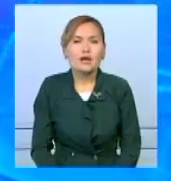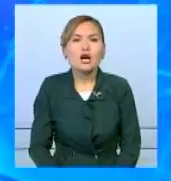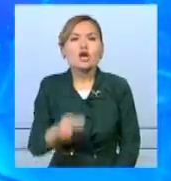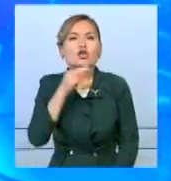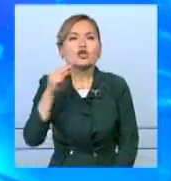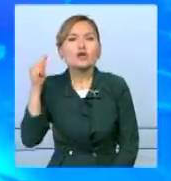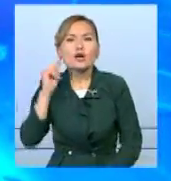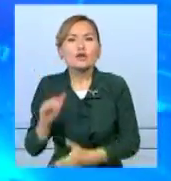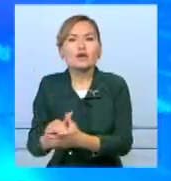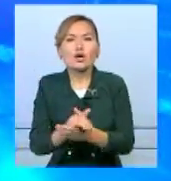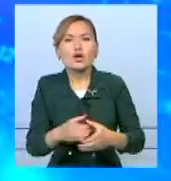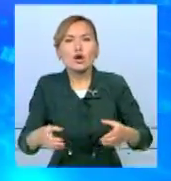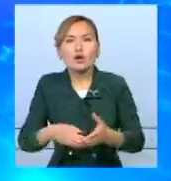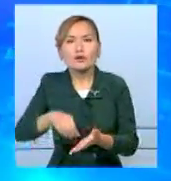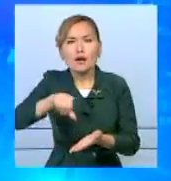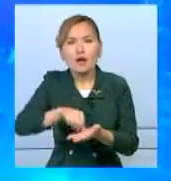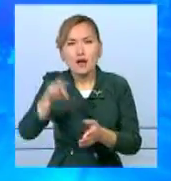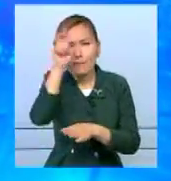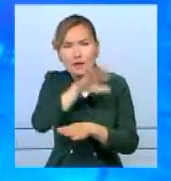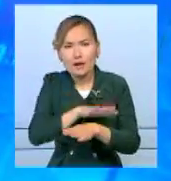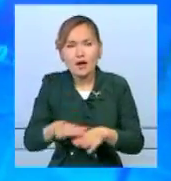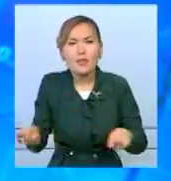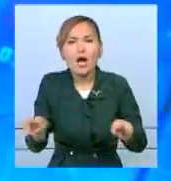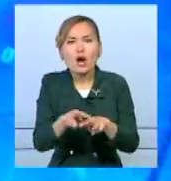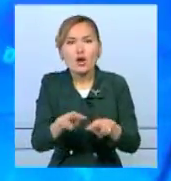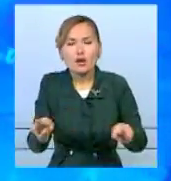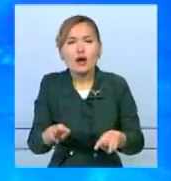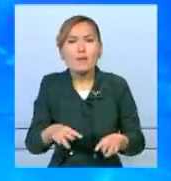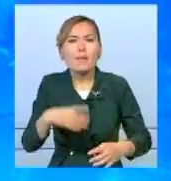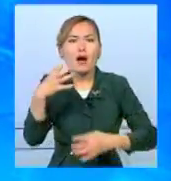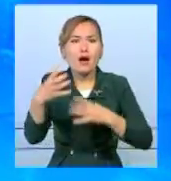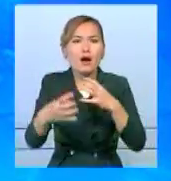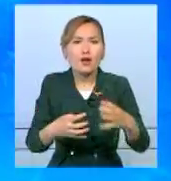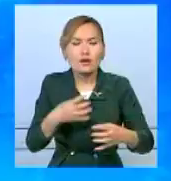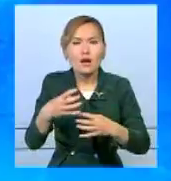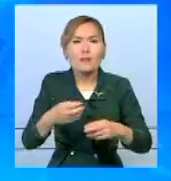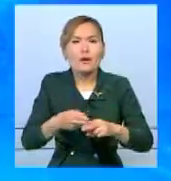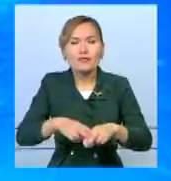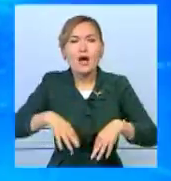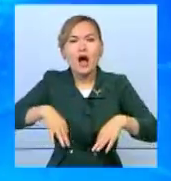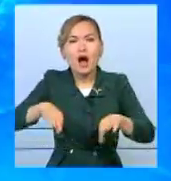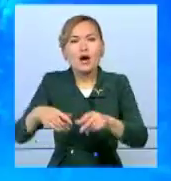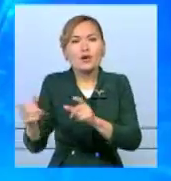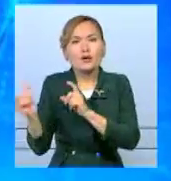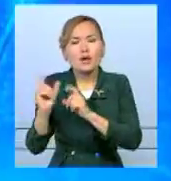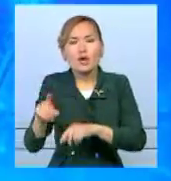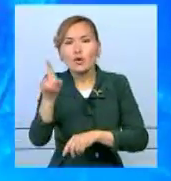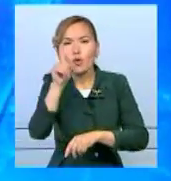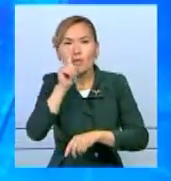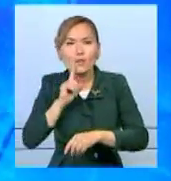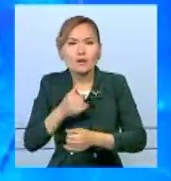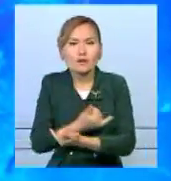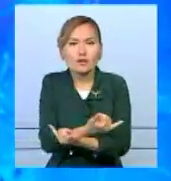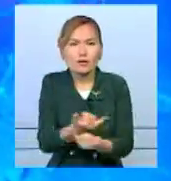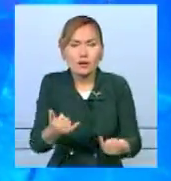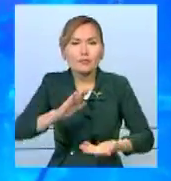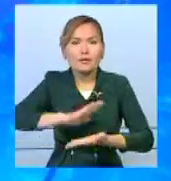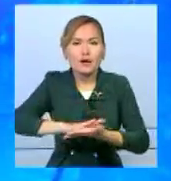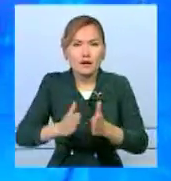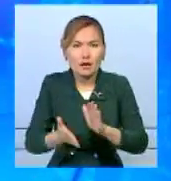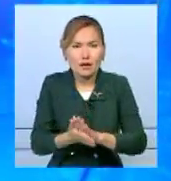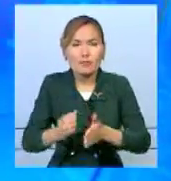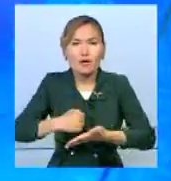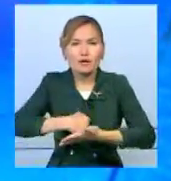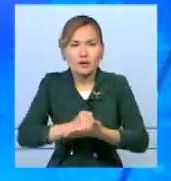Шанхай ынтымақтастық ұйымына мүше мемлекеттердің үкіметтері арасындағы халықаралық автомобиль тасымалы үшін қолайлы жағдай жасау жөніндегі келісімді